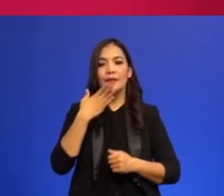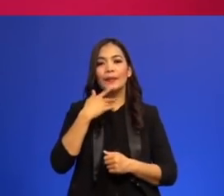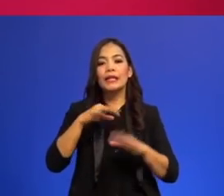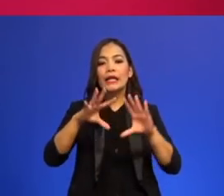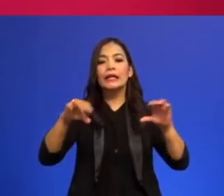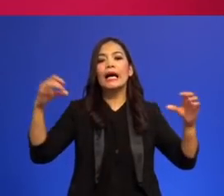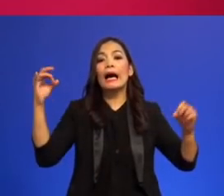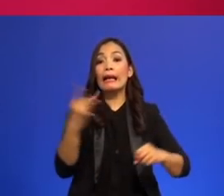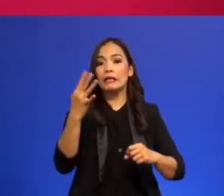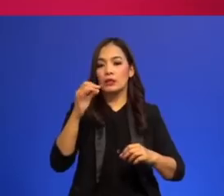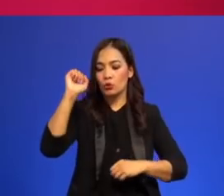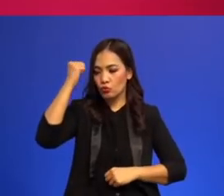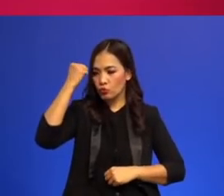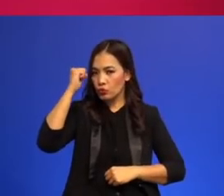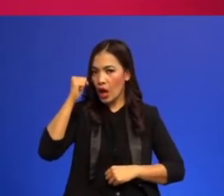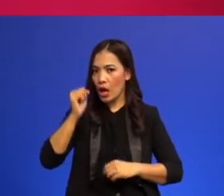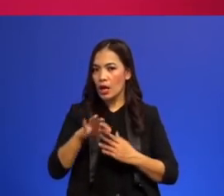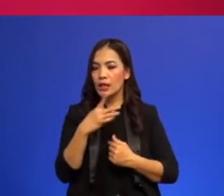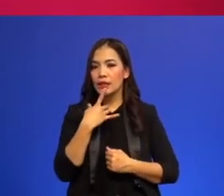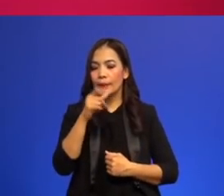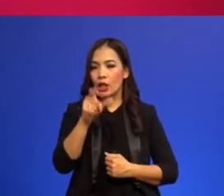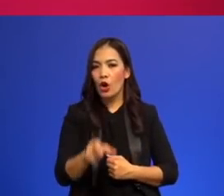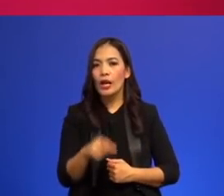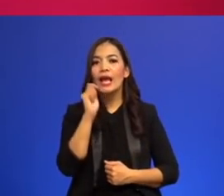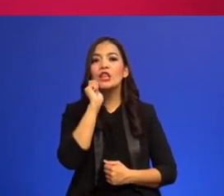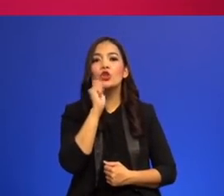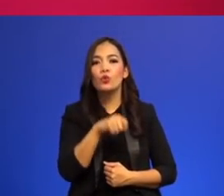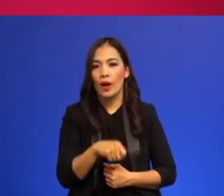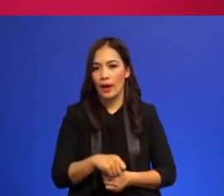keras seperti orang-orang tua kita.